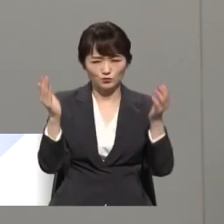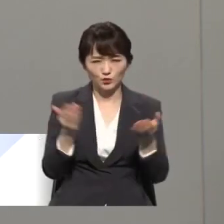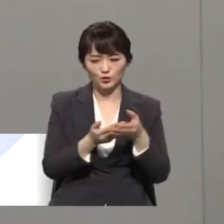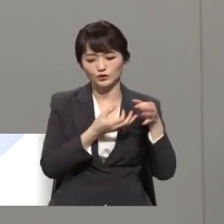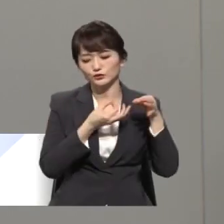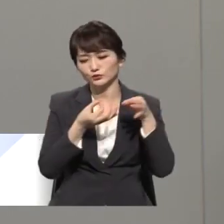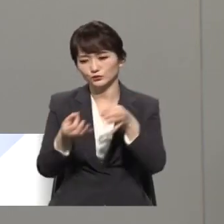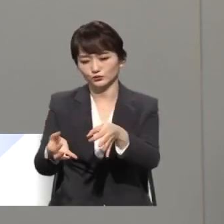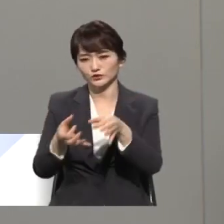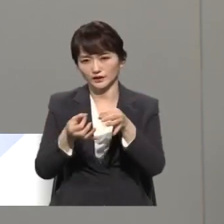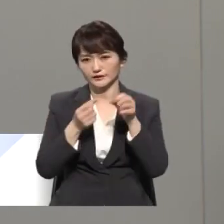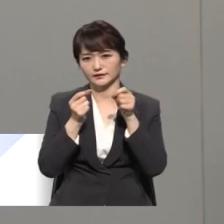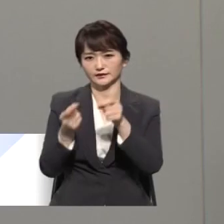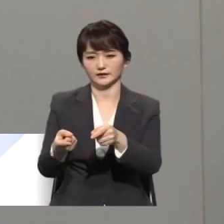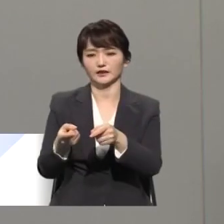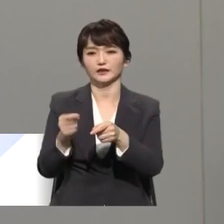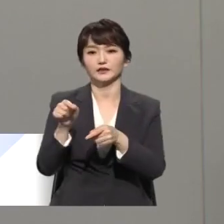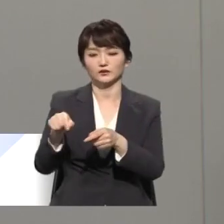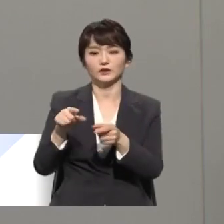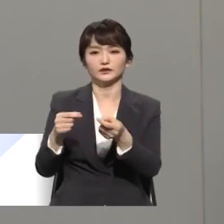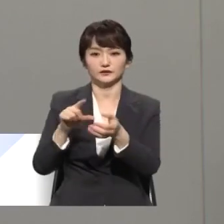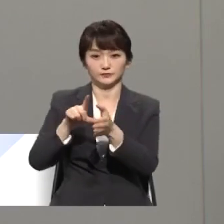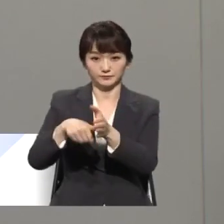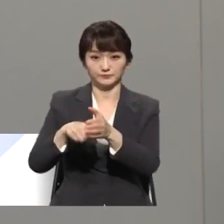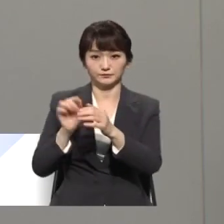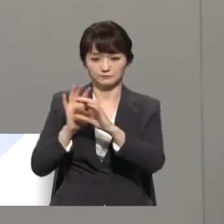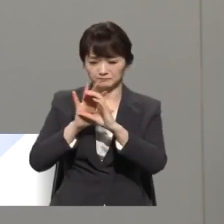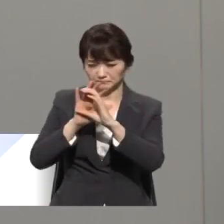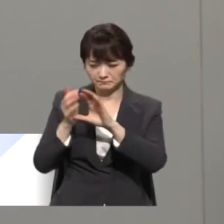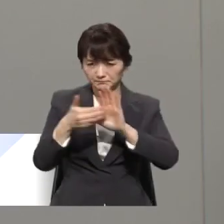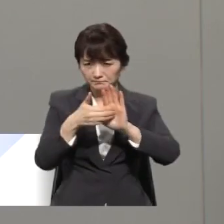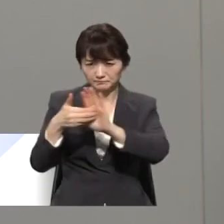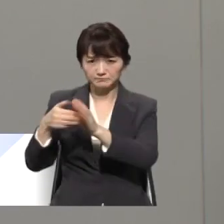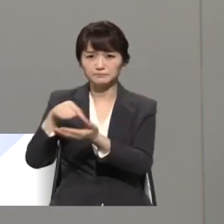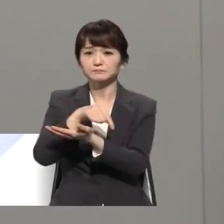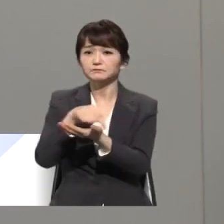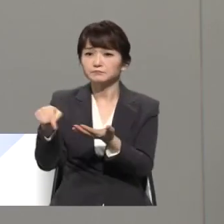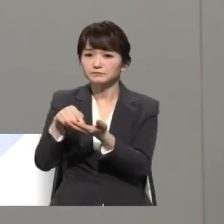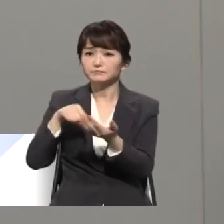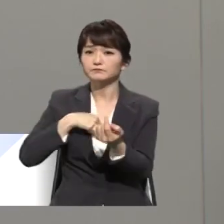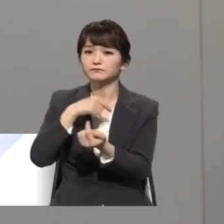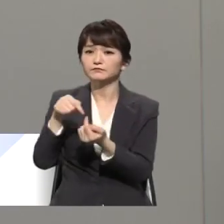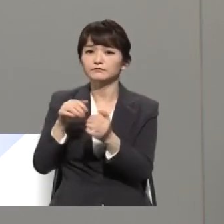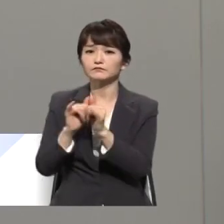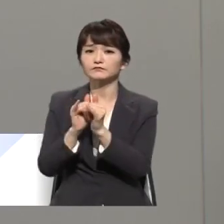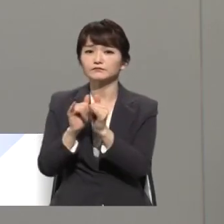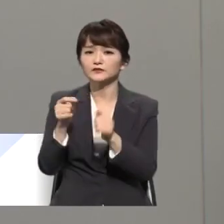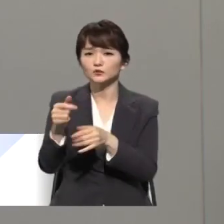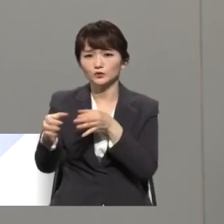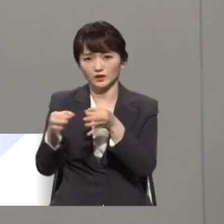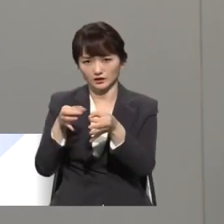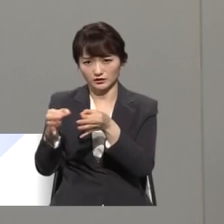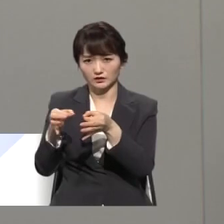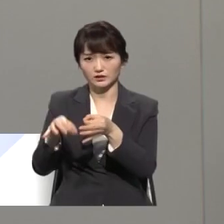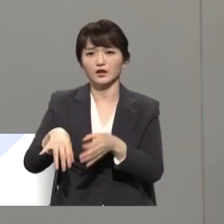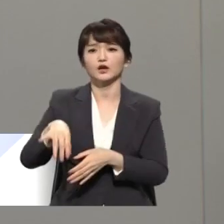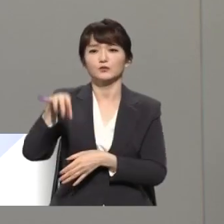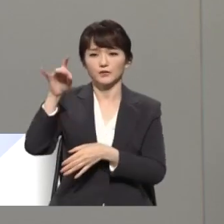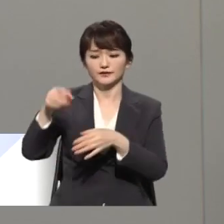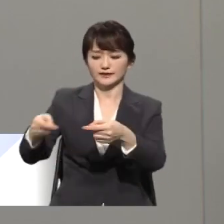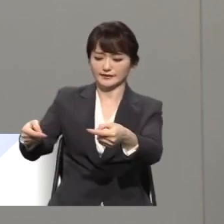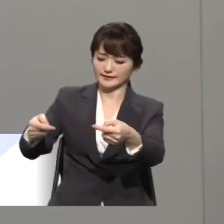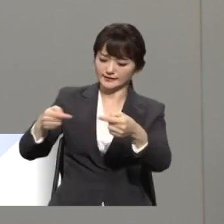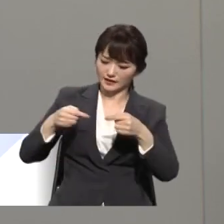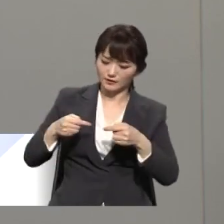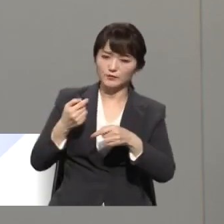기회를 드리겠습니다 이 경우 호러와 방역 으로 큰 피해를 입으신 자영업 소상공인들에게 우선 참여권 을